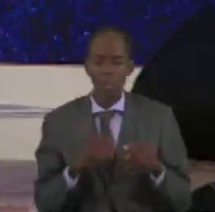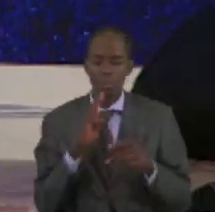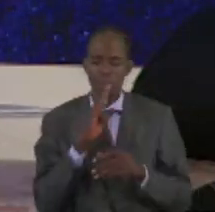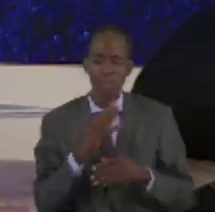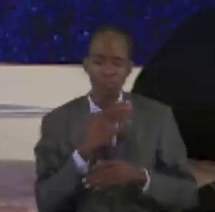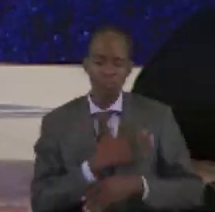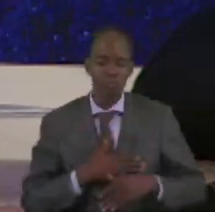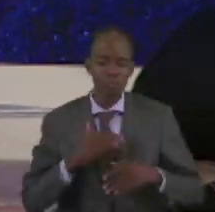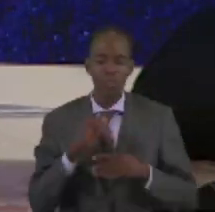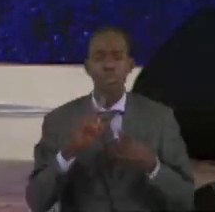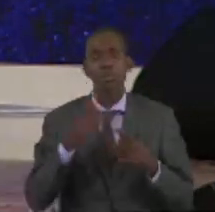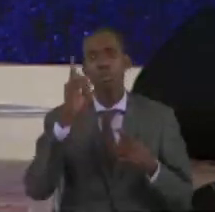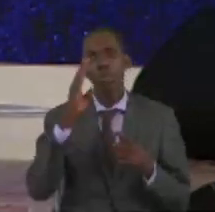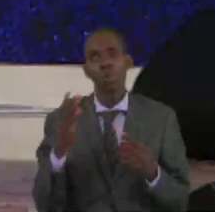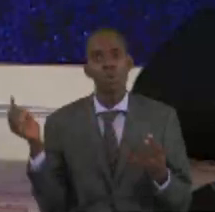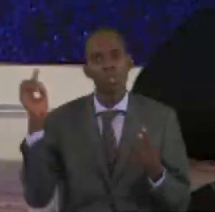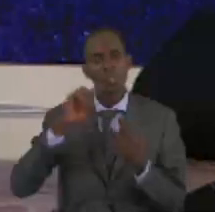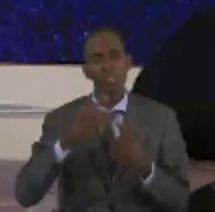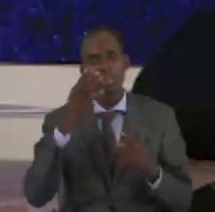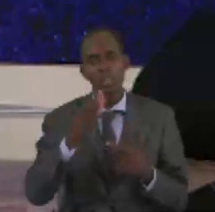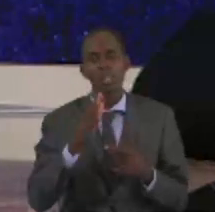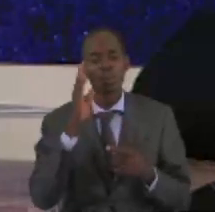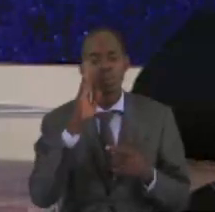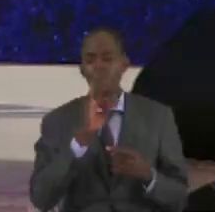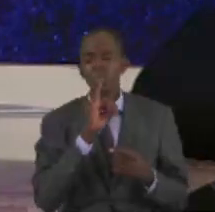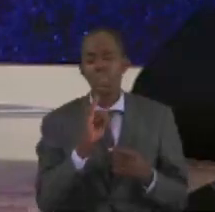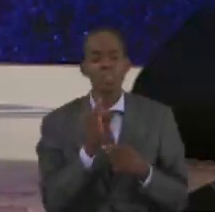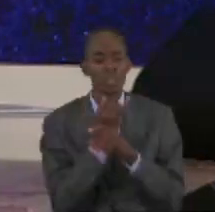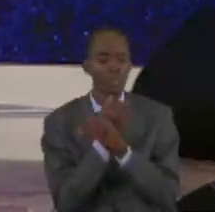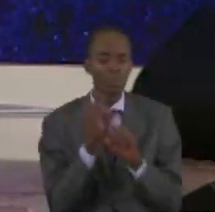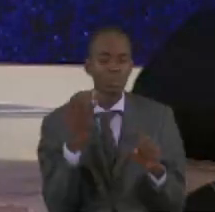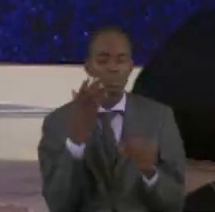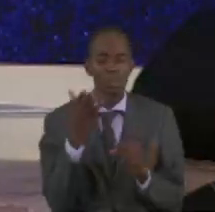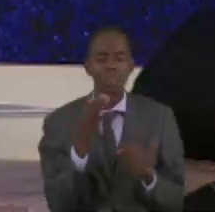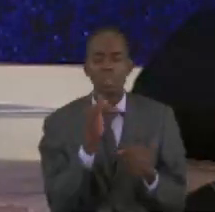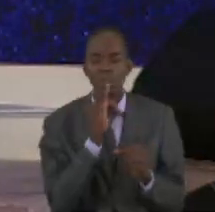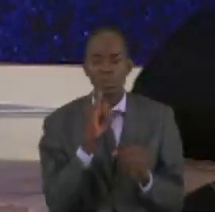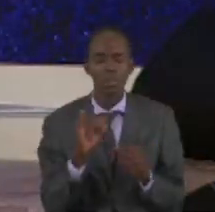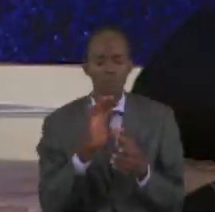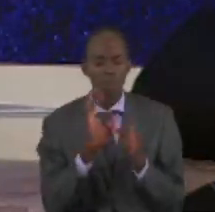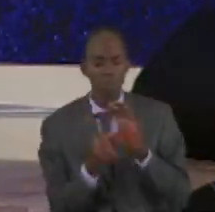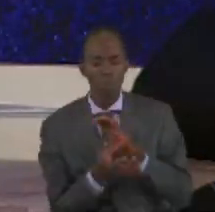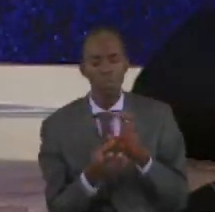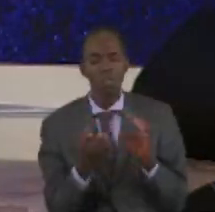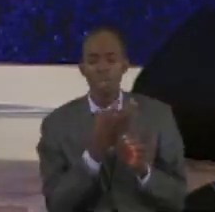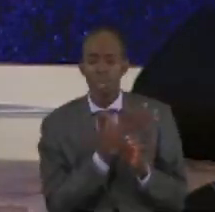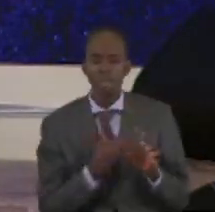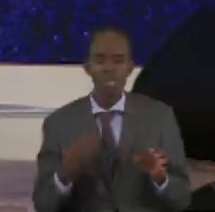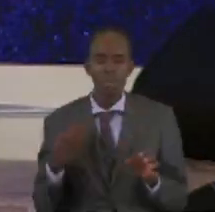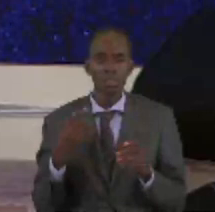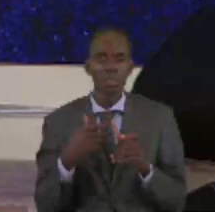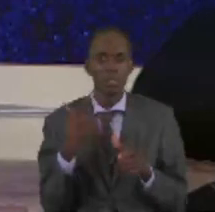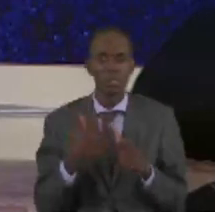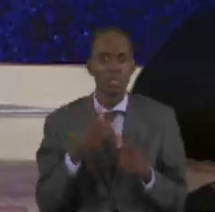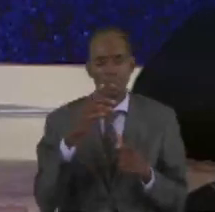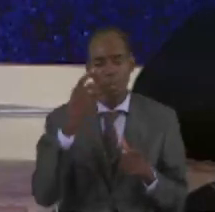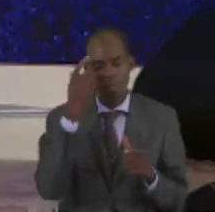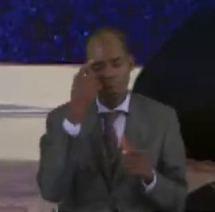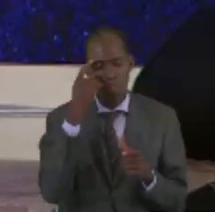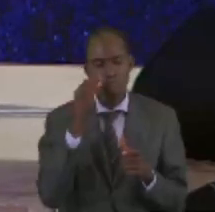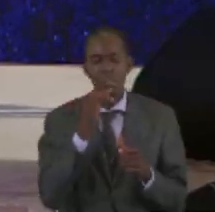au Seigneur jusqu'à ce qu'il y ait le salut. Jusqu'à ce qu'il y ait la conversion, et puis